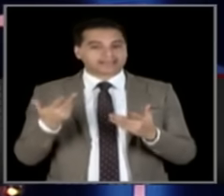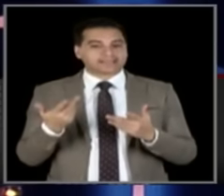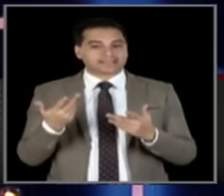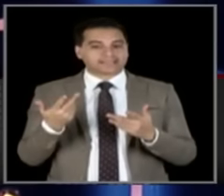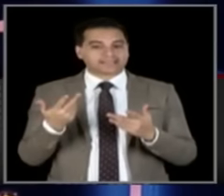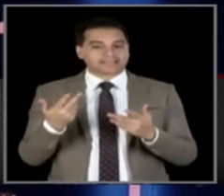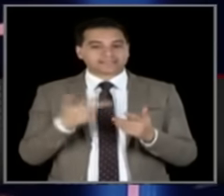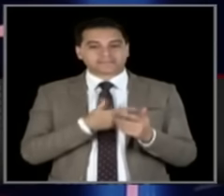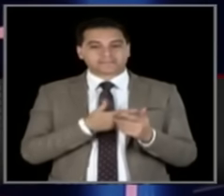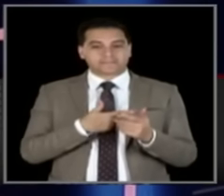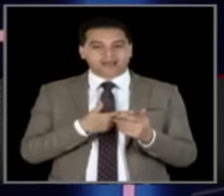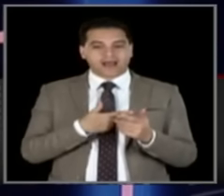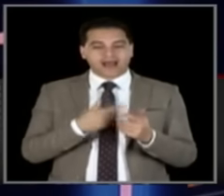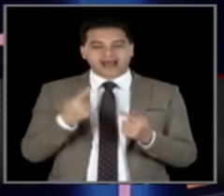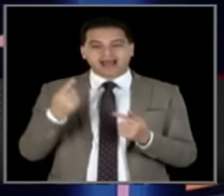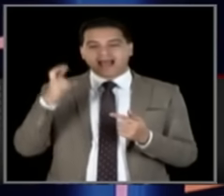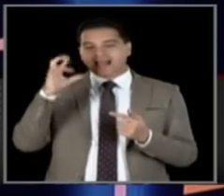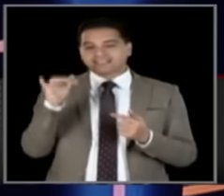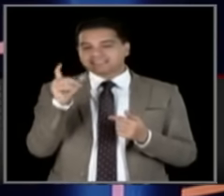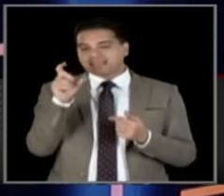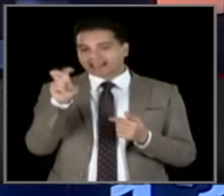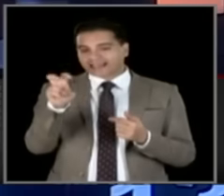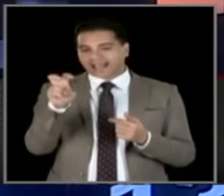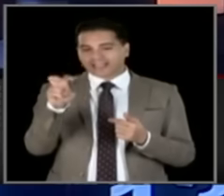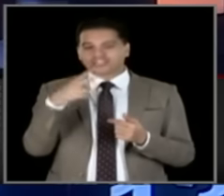هي؟ محدش يتكلم.